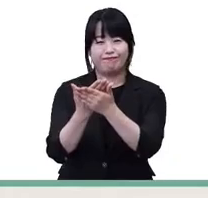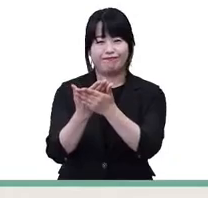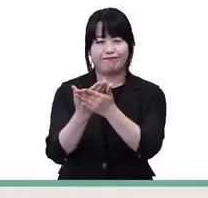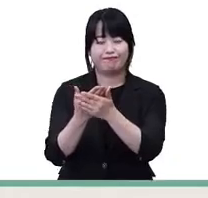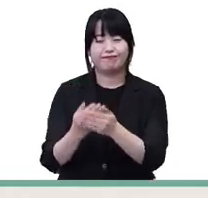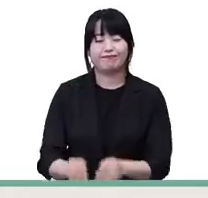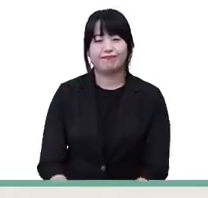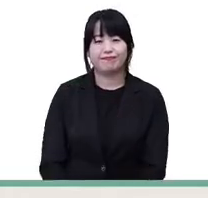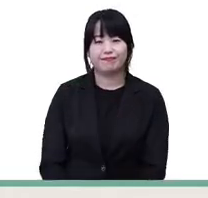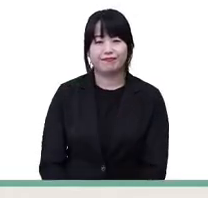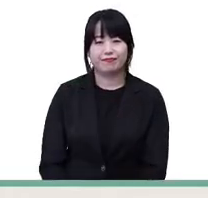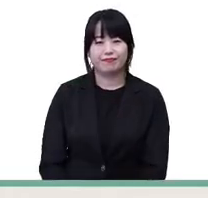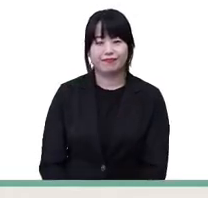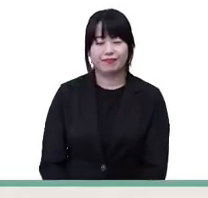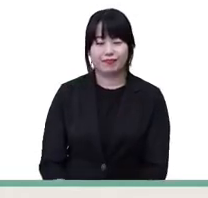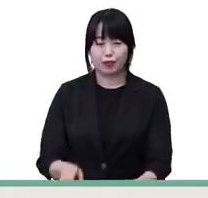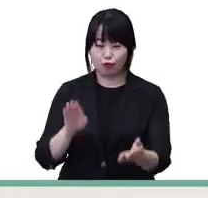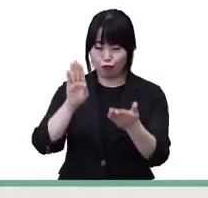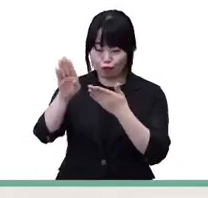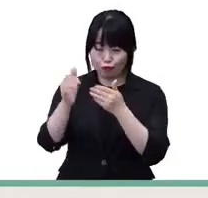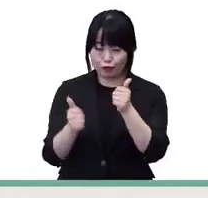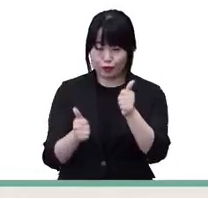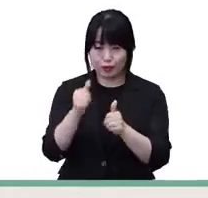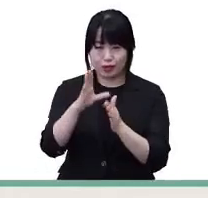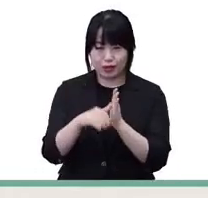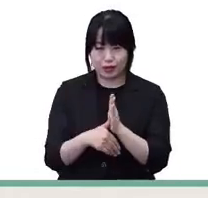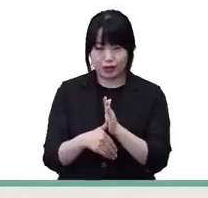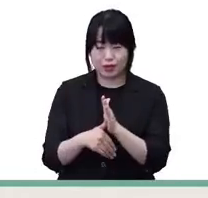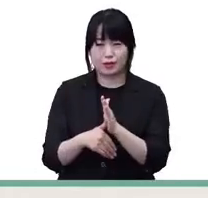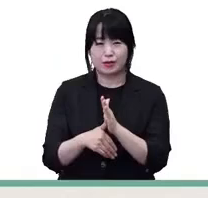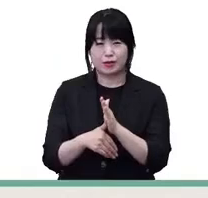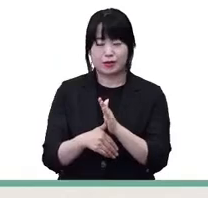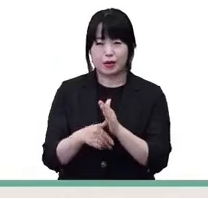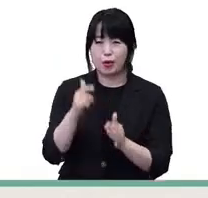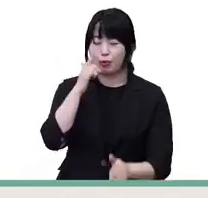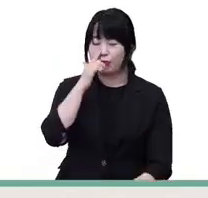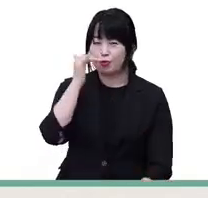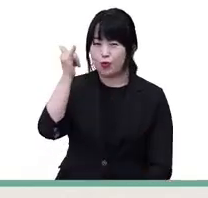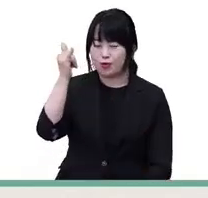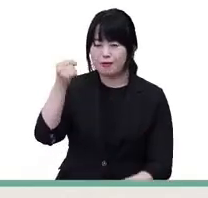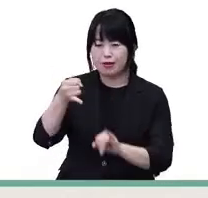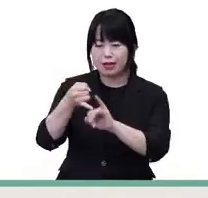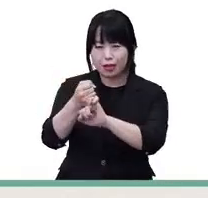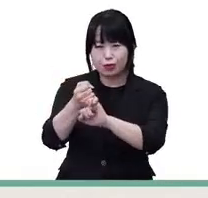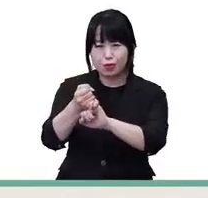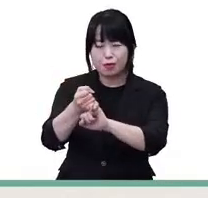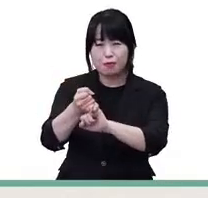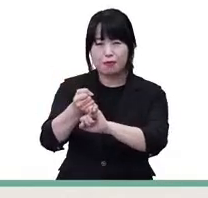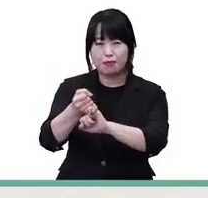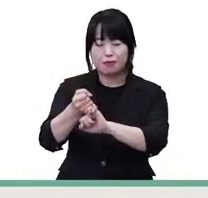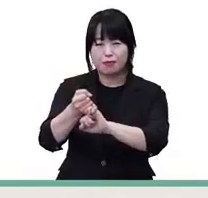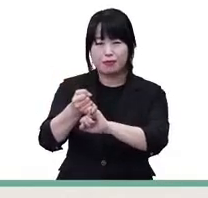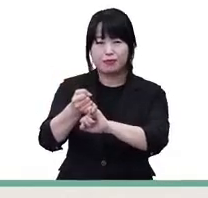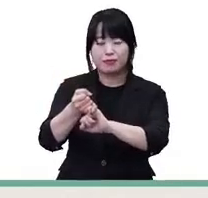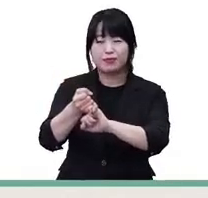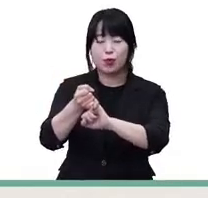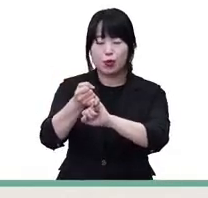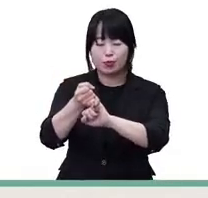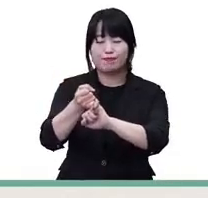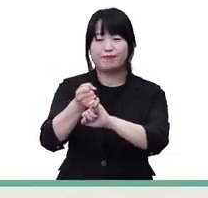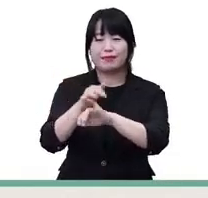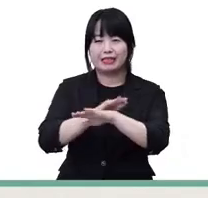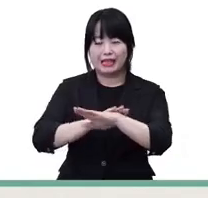실험으로 알려졌지만 후속 실험에서는 결국에는 부모님들도 약속을 잘 지키는 그런 게